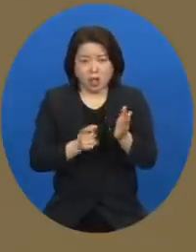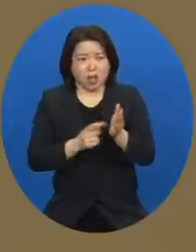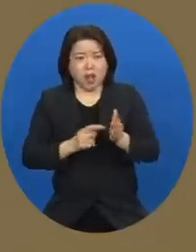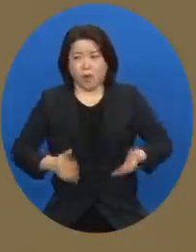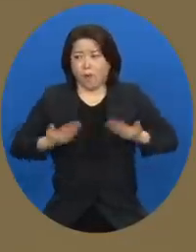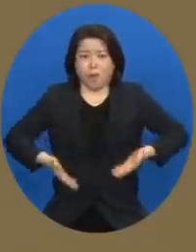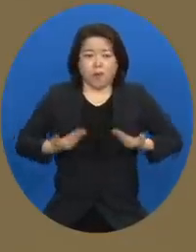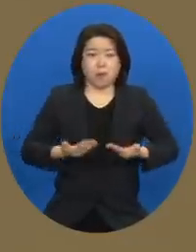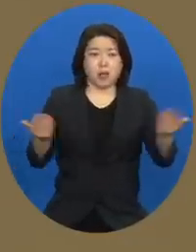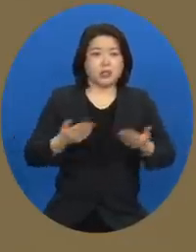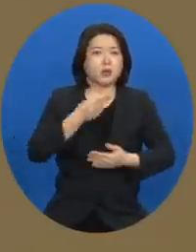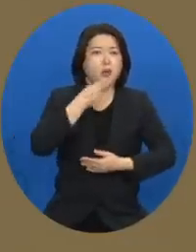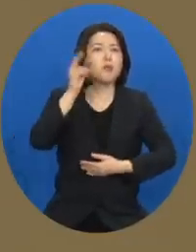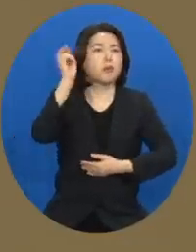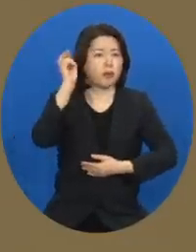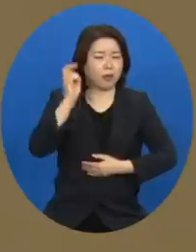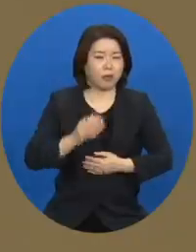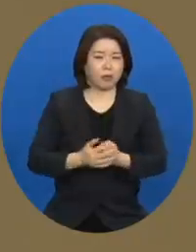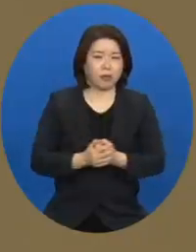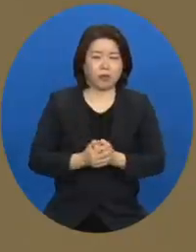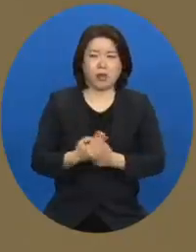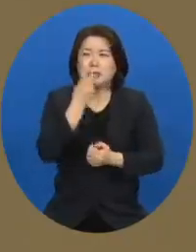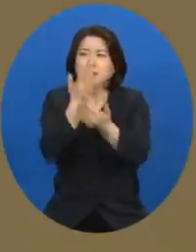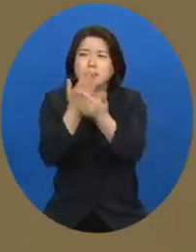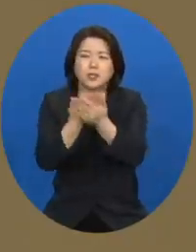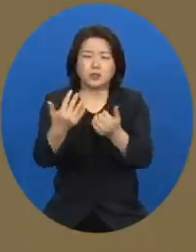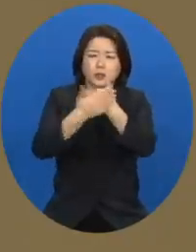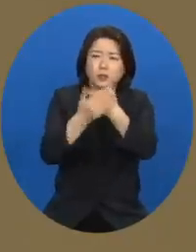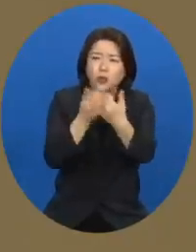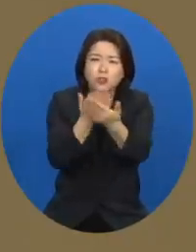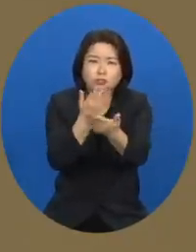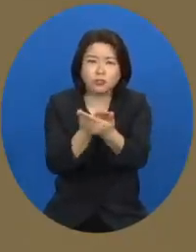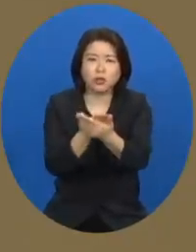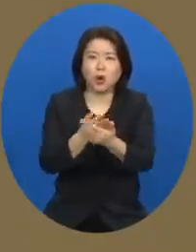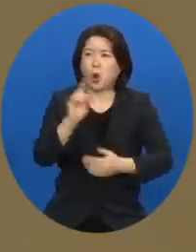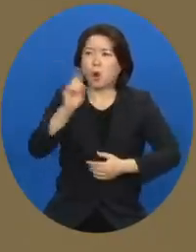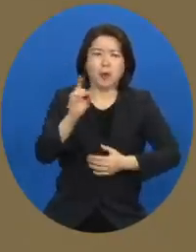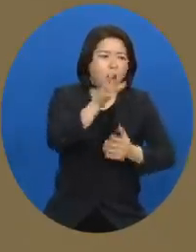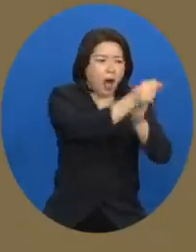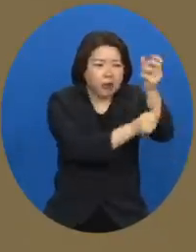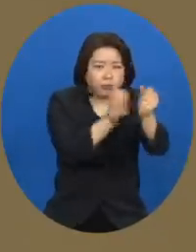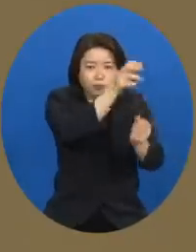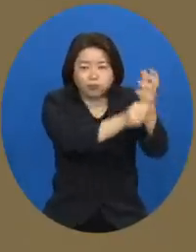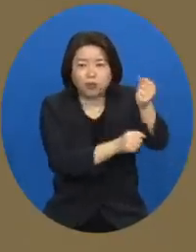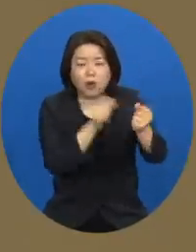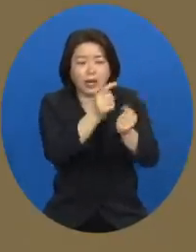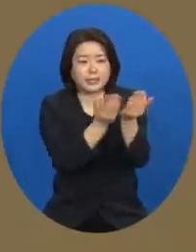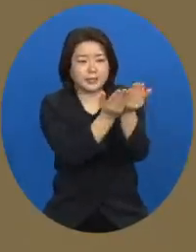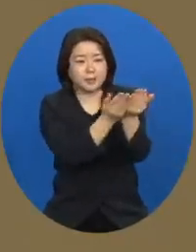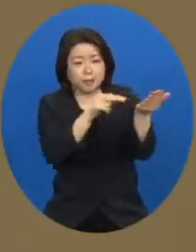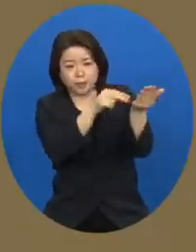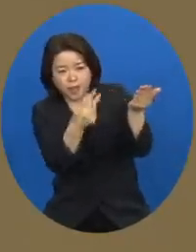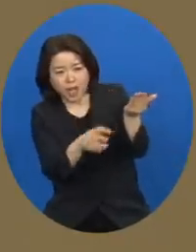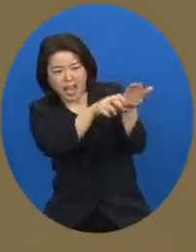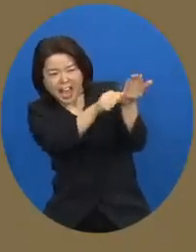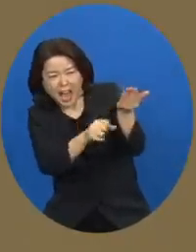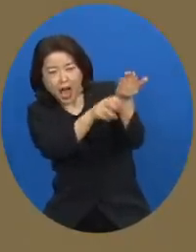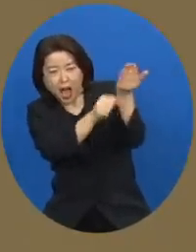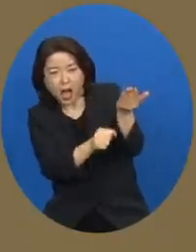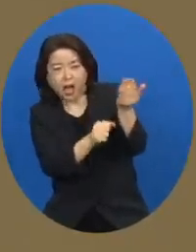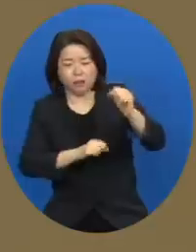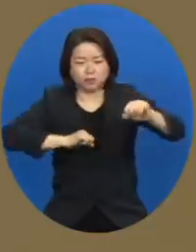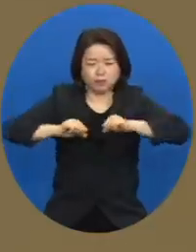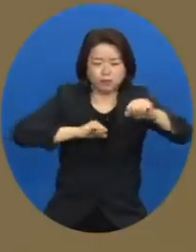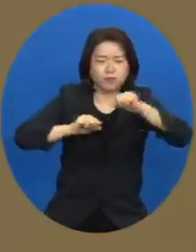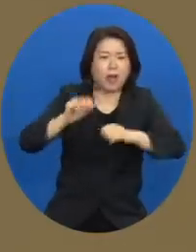일이 어디 있겠습니까? 살려주세요, 도와주세요, 뭐든지 붙잡고 그 방주에서 떨어지지 않으려고